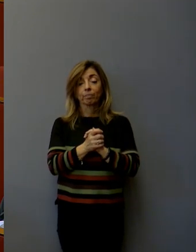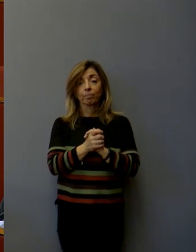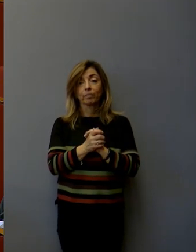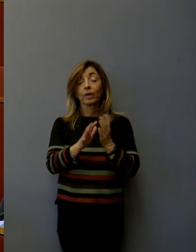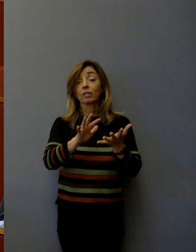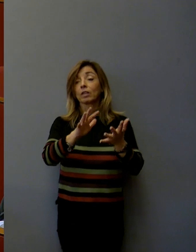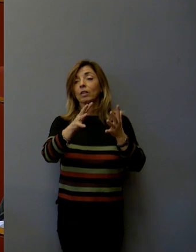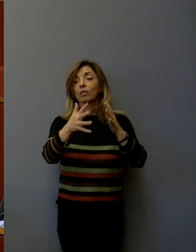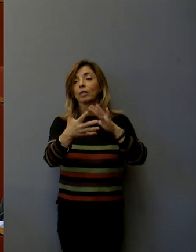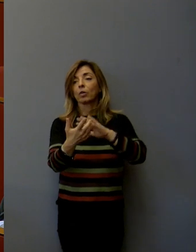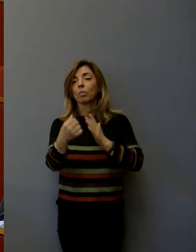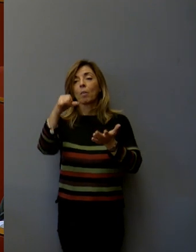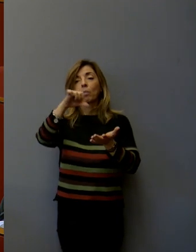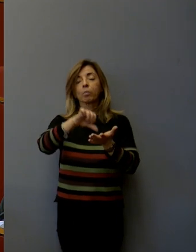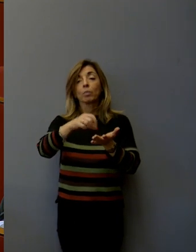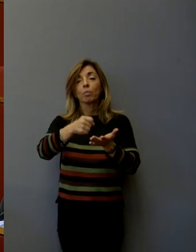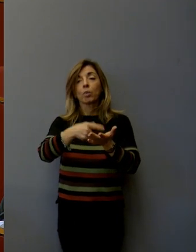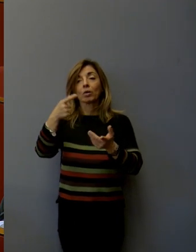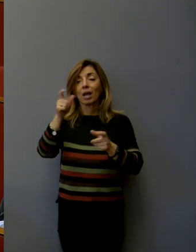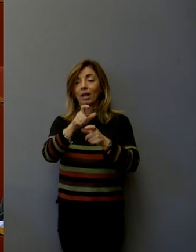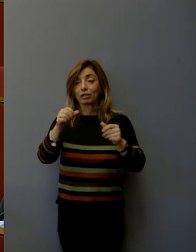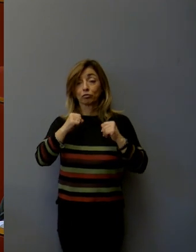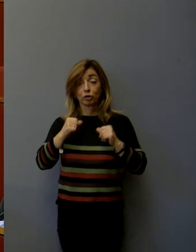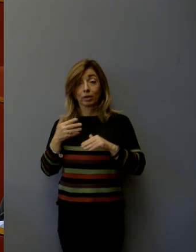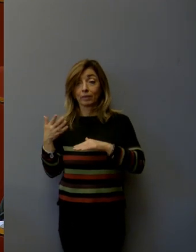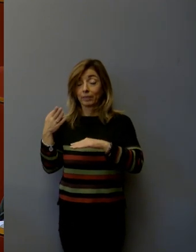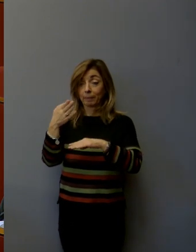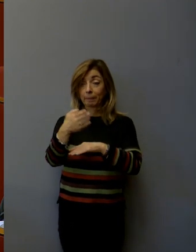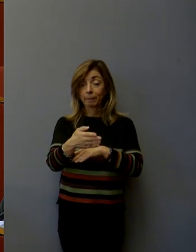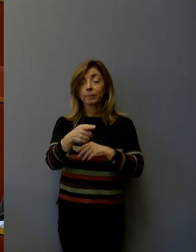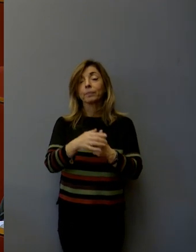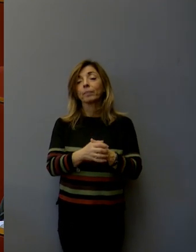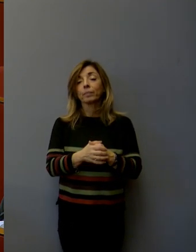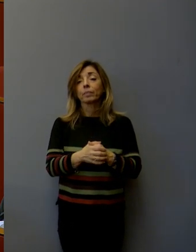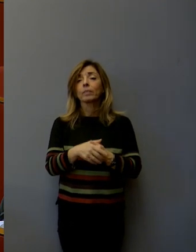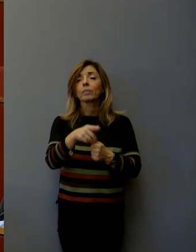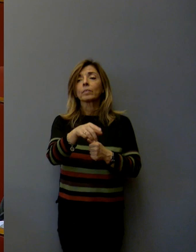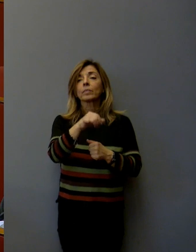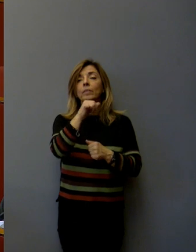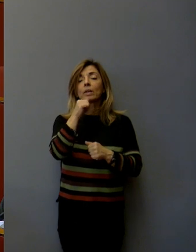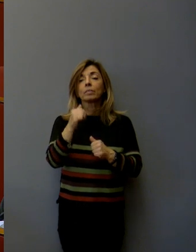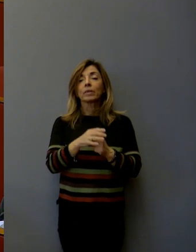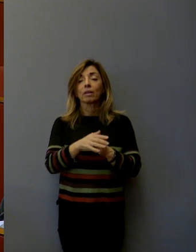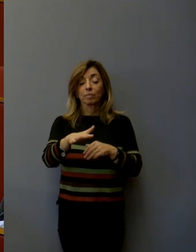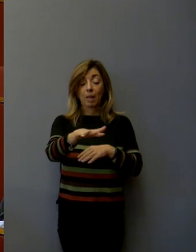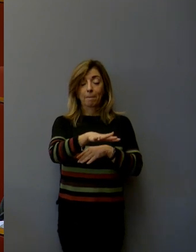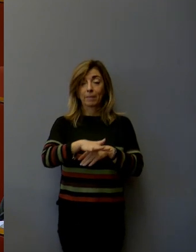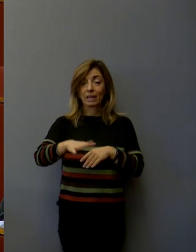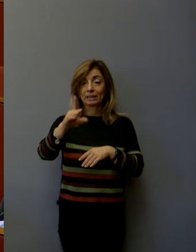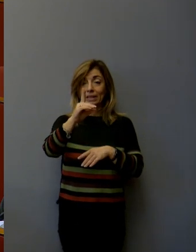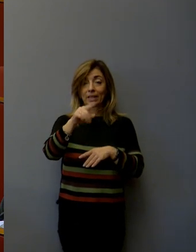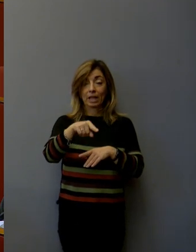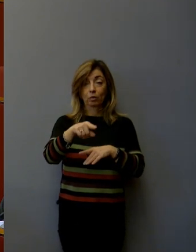del dei cittadini sarebbe un accesso dal diciamo da piazza Di